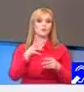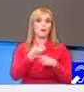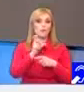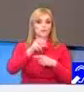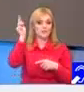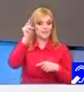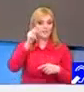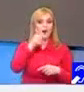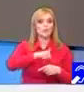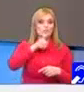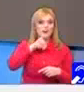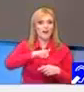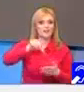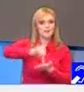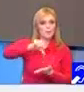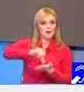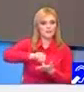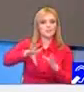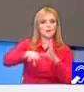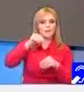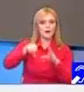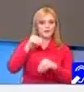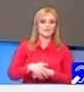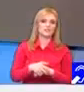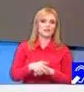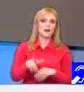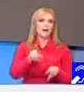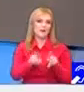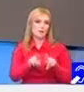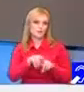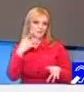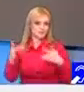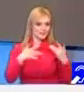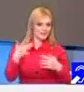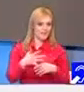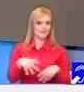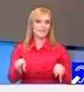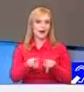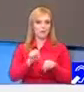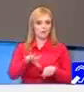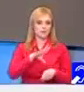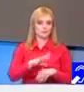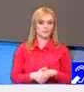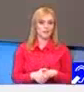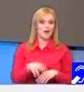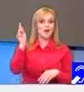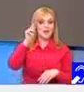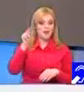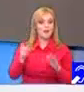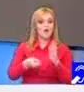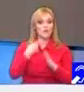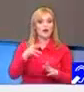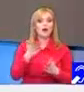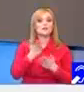mulți elevi de la liceile Mihai Eminescu și Dante Alighieri din Chișinău au simulat astăzi procesul alegerilor parlamentare. Elevii au aflat